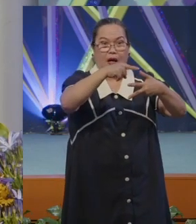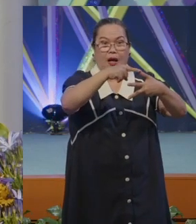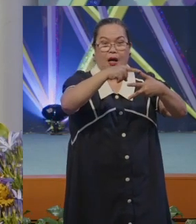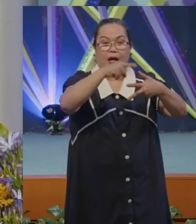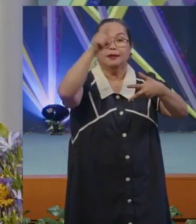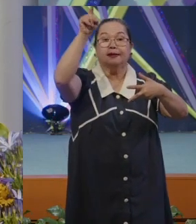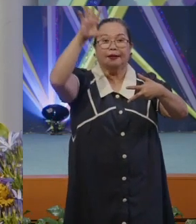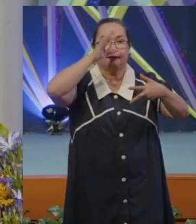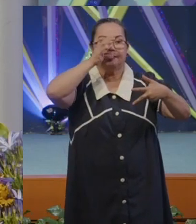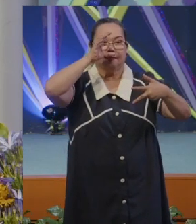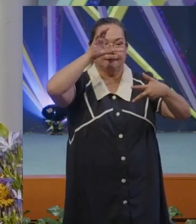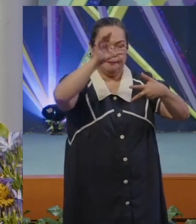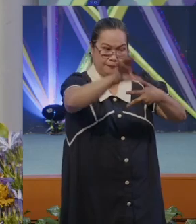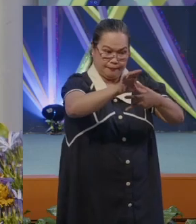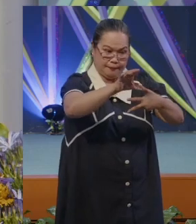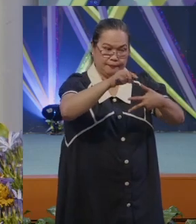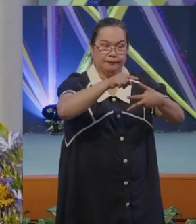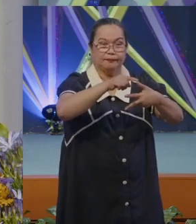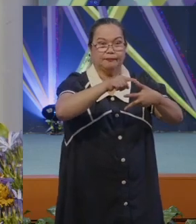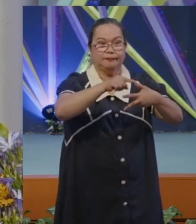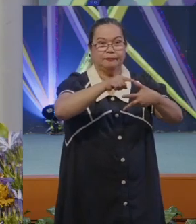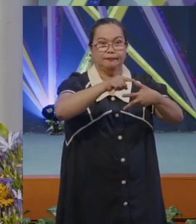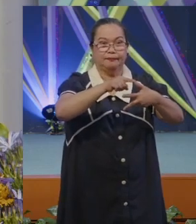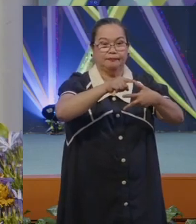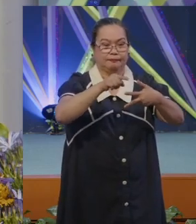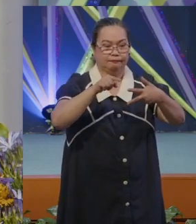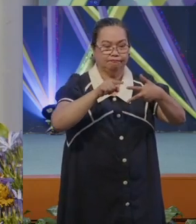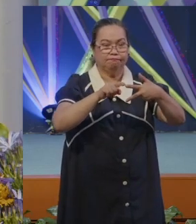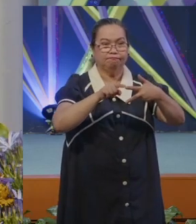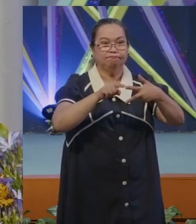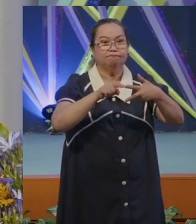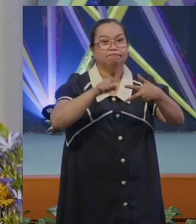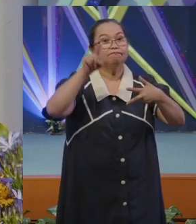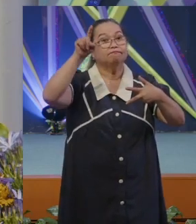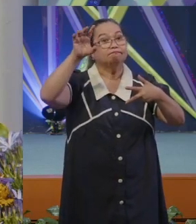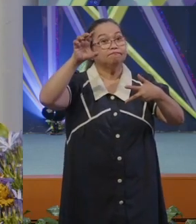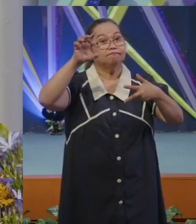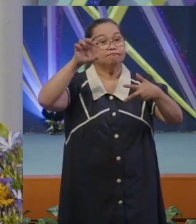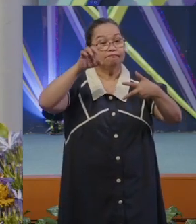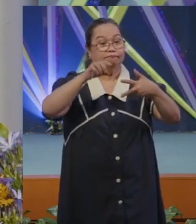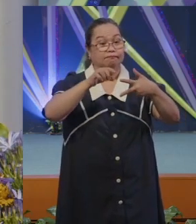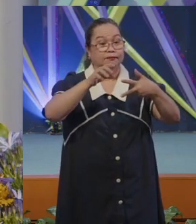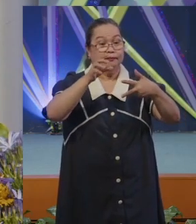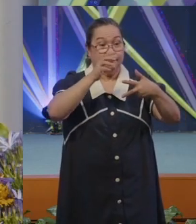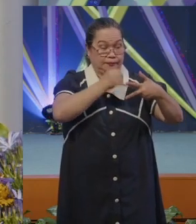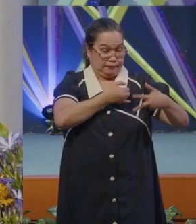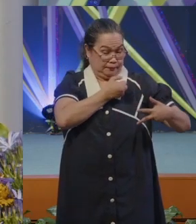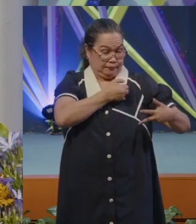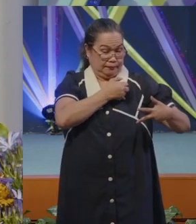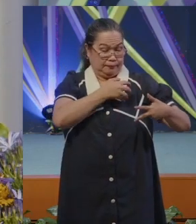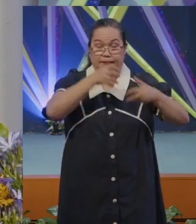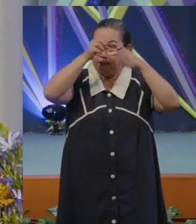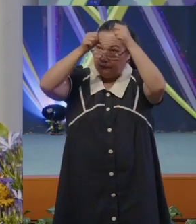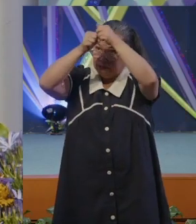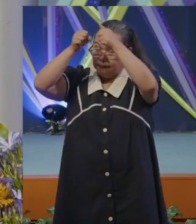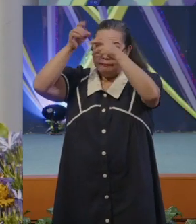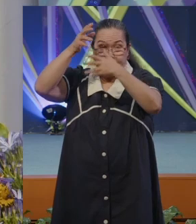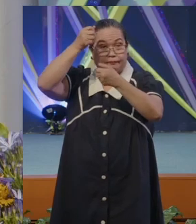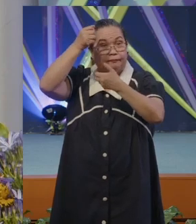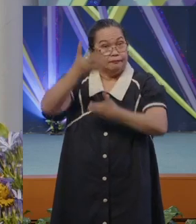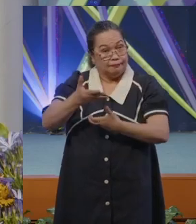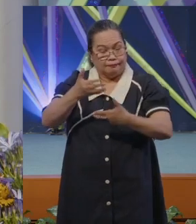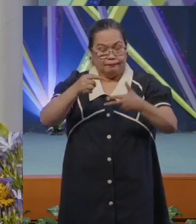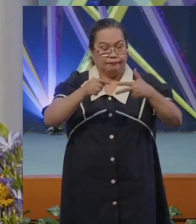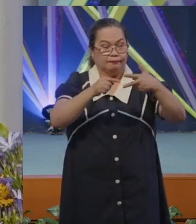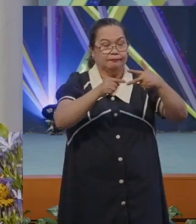Diyos kay Joshua, ang kumpiyansa ni Joshua sa kanyang misyon, at